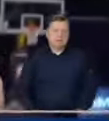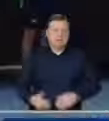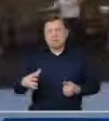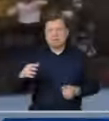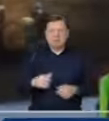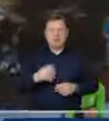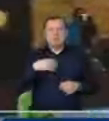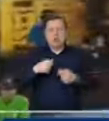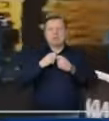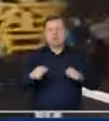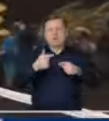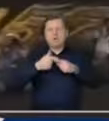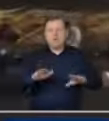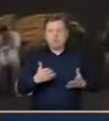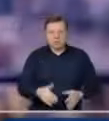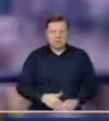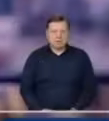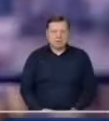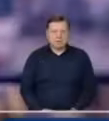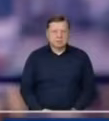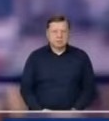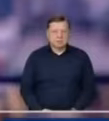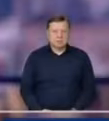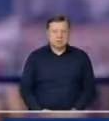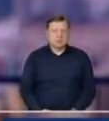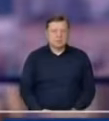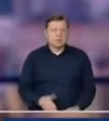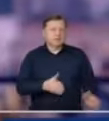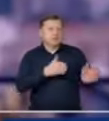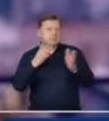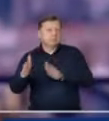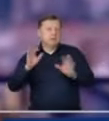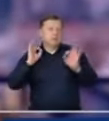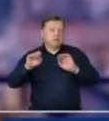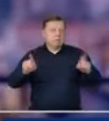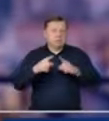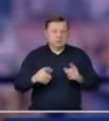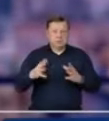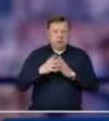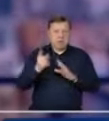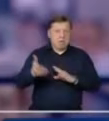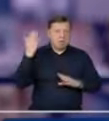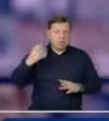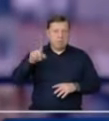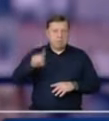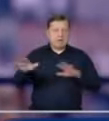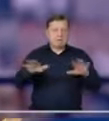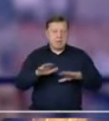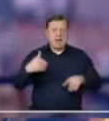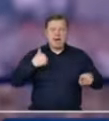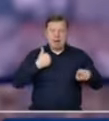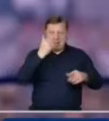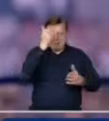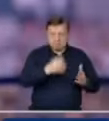wschodniej. Od Miedwiediewa. W Teleekspresie pora na informacje muzyczne. 10 lat temu na pierwsze miejsce brytyjskiej listy